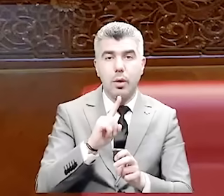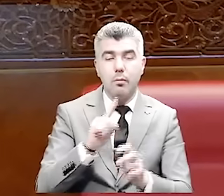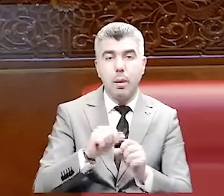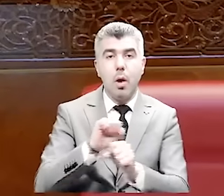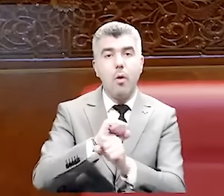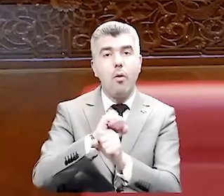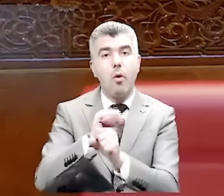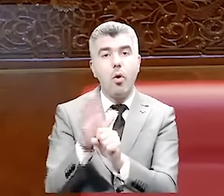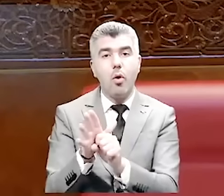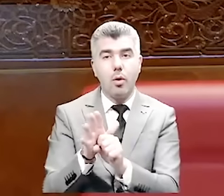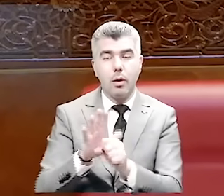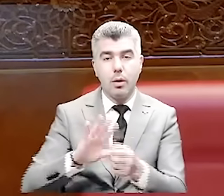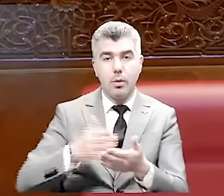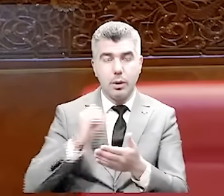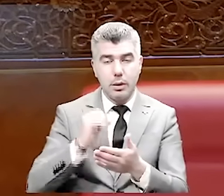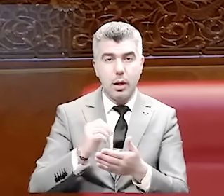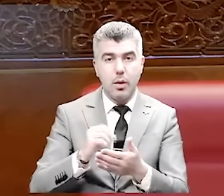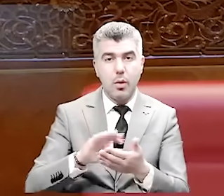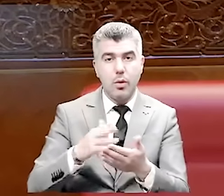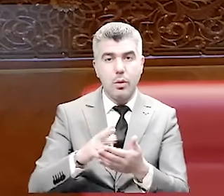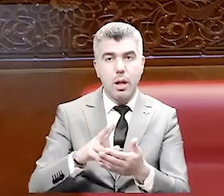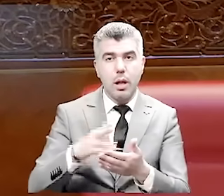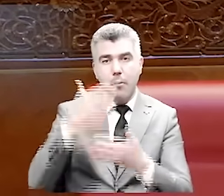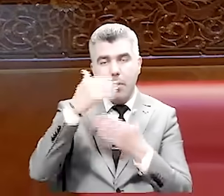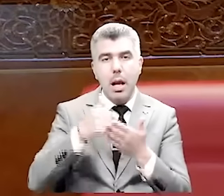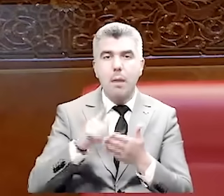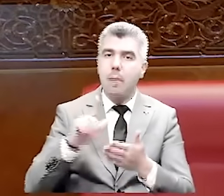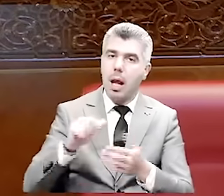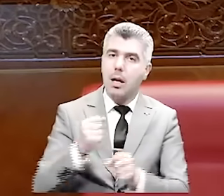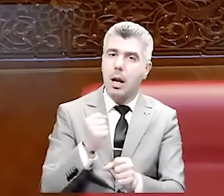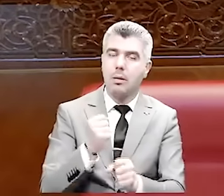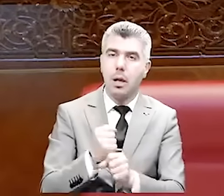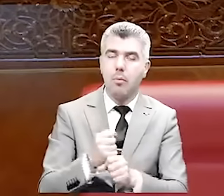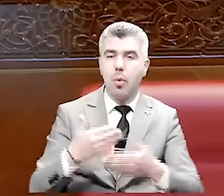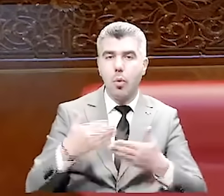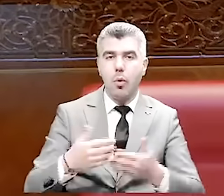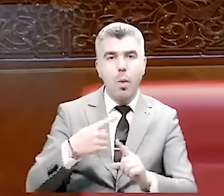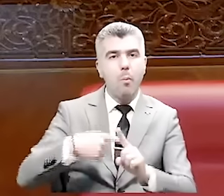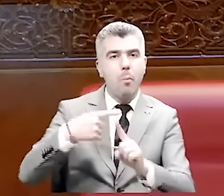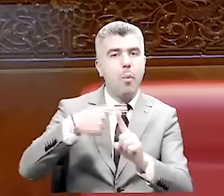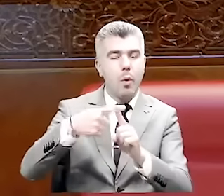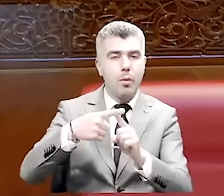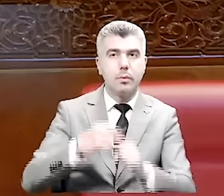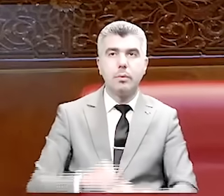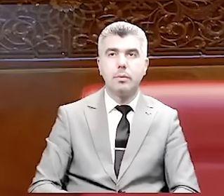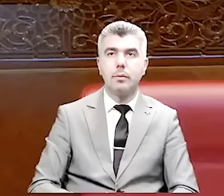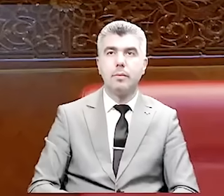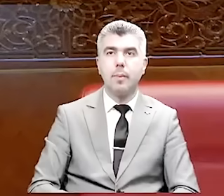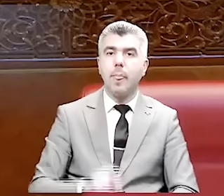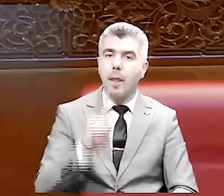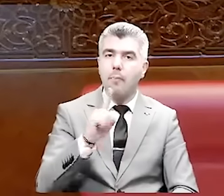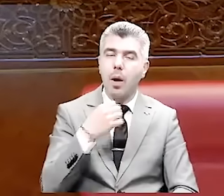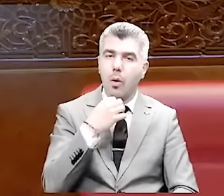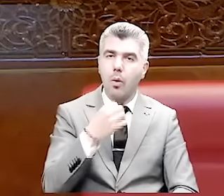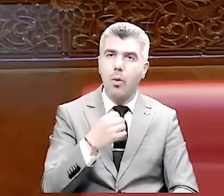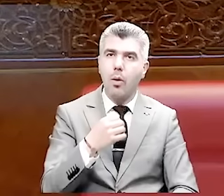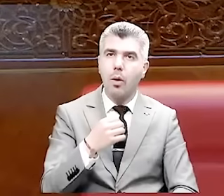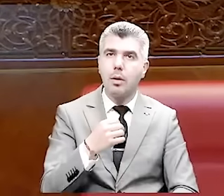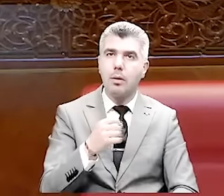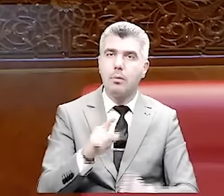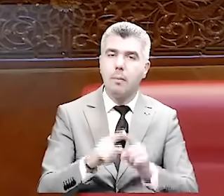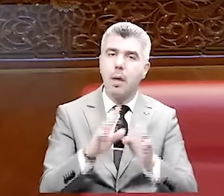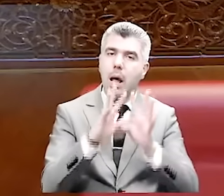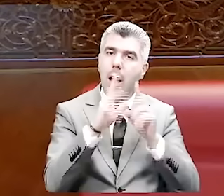الجائحه، يعني فوق الحزان المغربي كتلقاه، وحنا خدامين اليوم باش كنزيدوا في الموارد البشريه. انما بغيت نصحح لك واحد الارقام. شكرا سيد